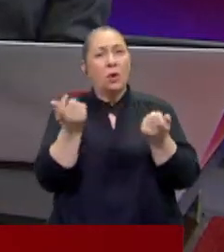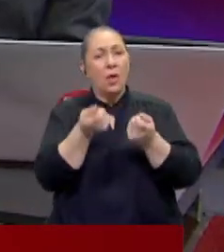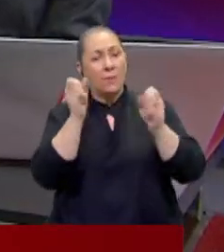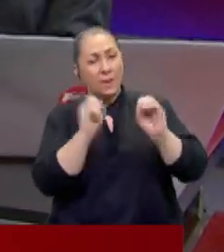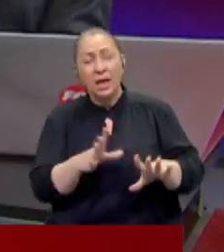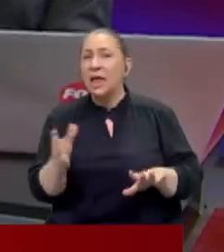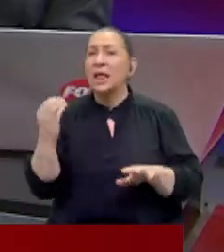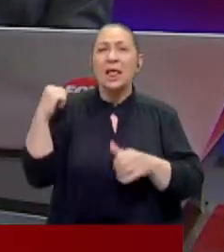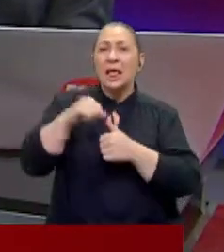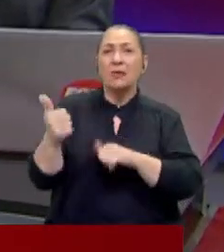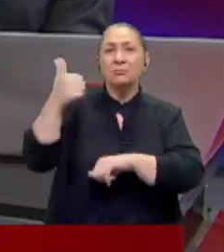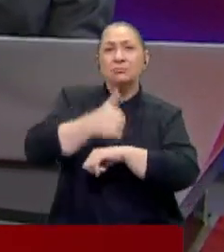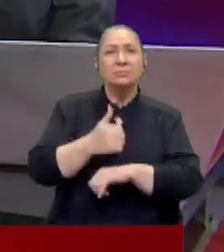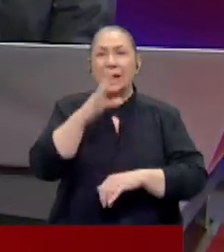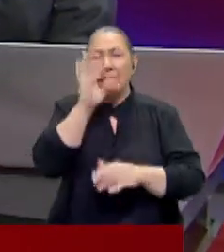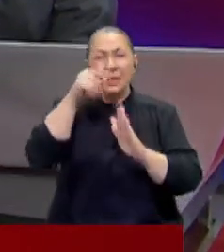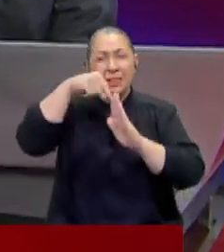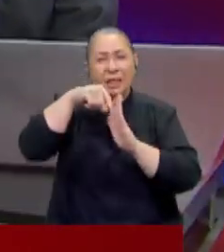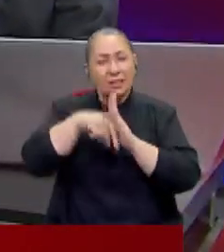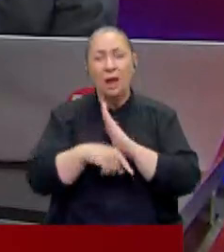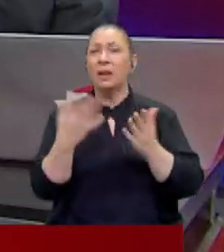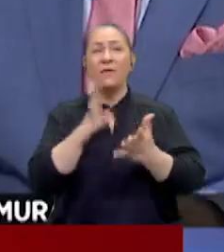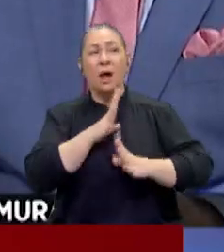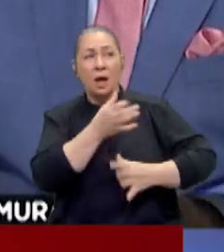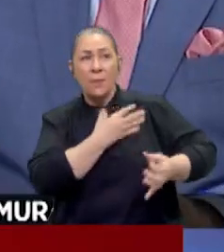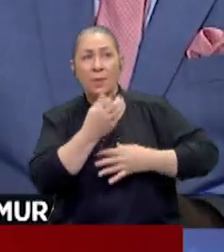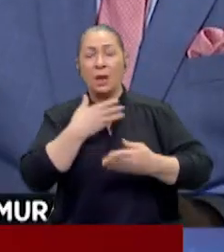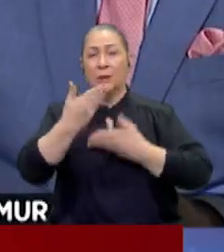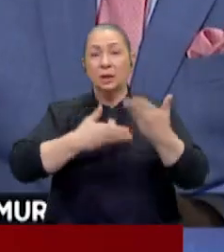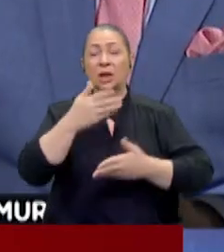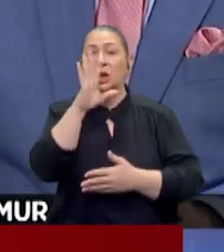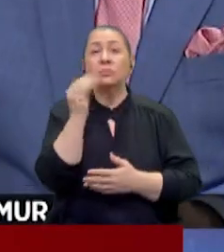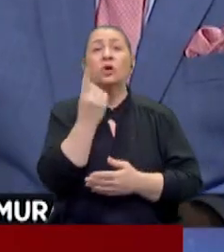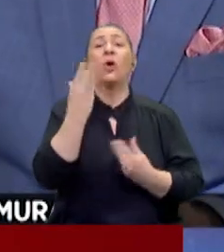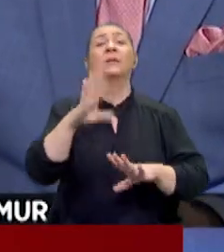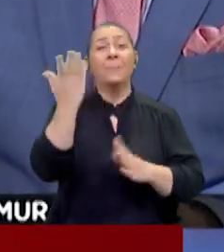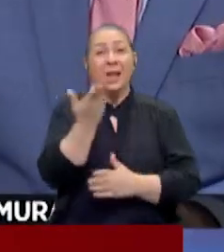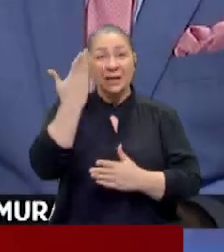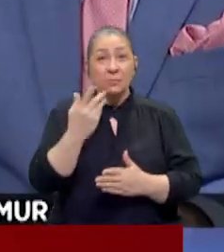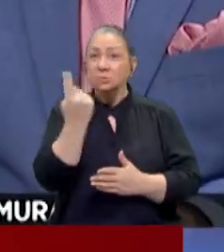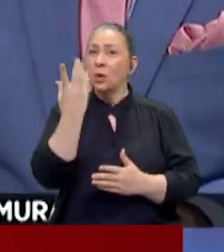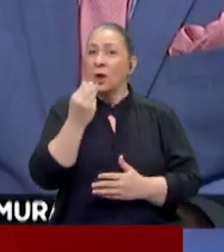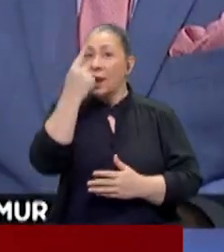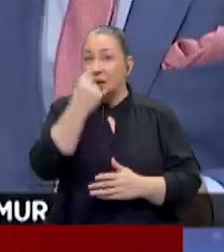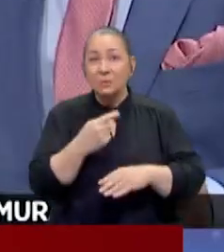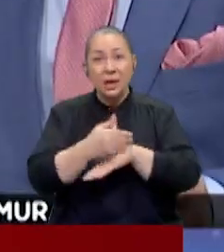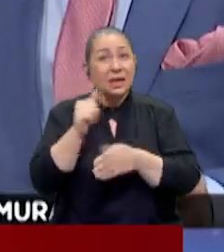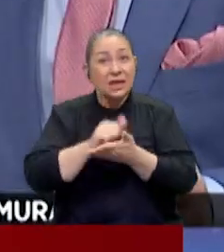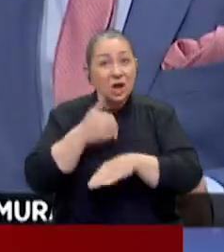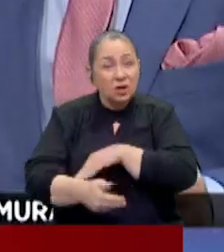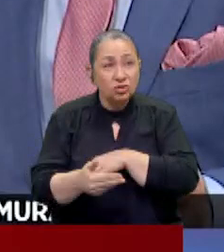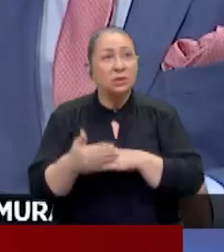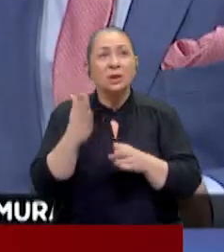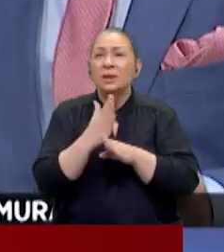bırakıp yerine kimin geleceğine kadar detaylı kulisleri paylaştılar. Hiçbir şey olmasa bile sevgili izleyiciler bir şeyler oluyor. Resmi gazete gecikti. Neden